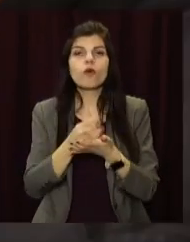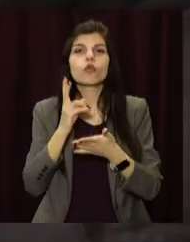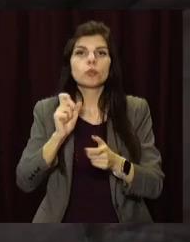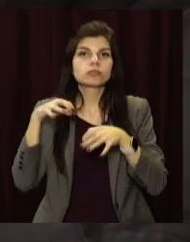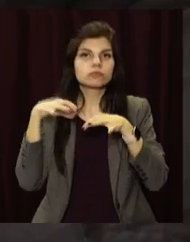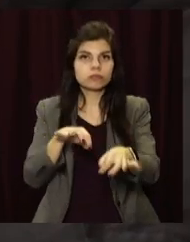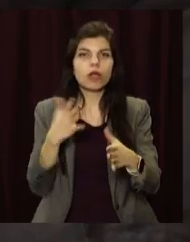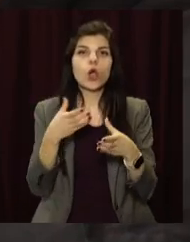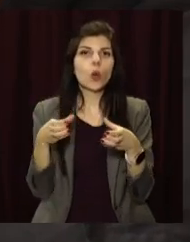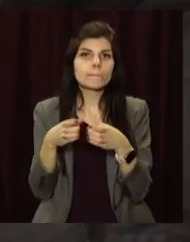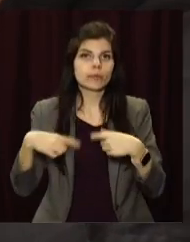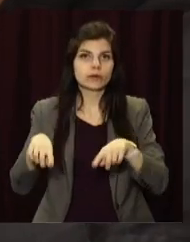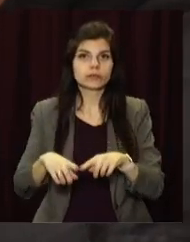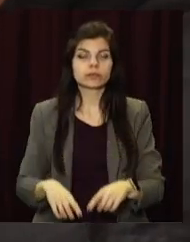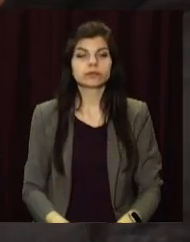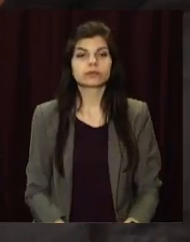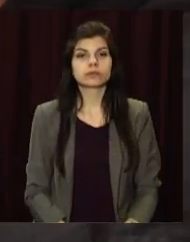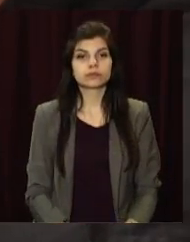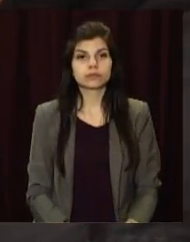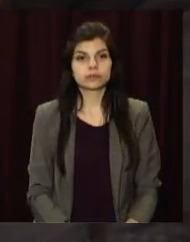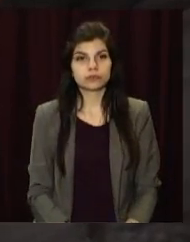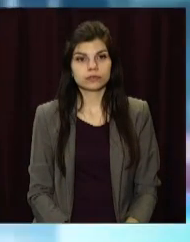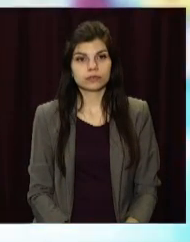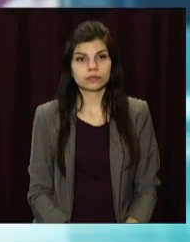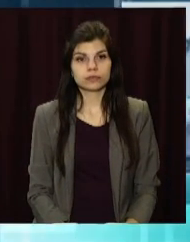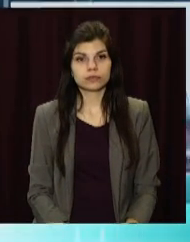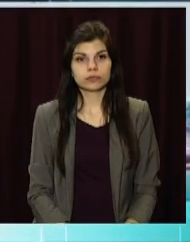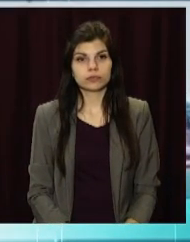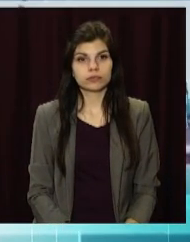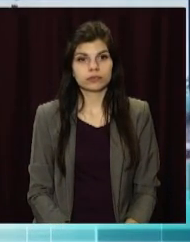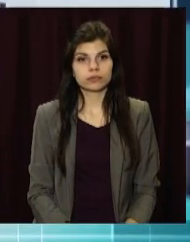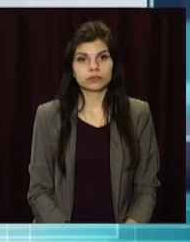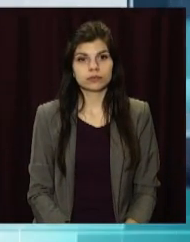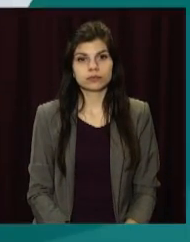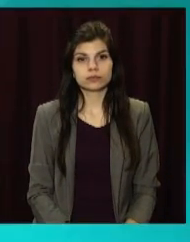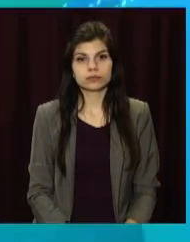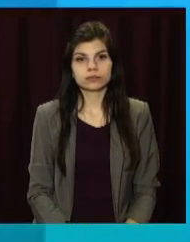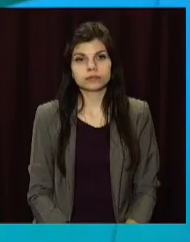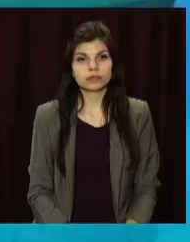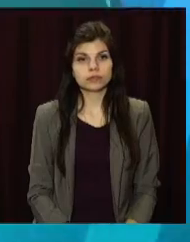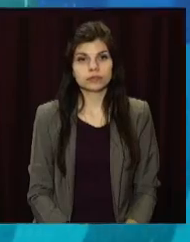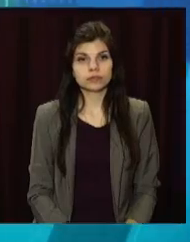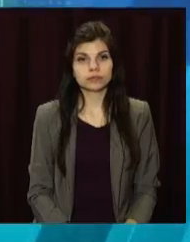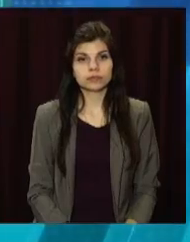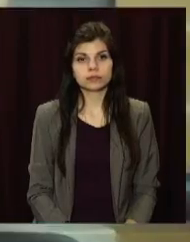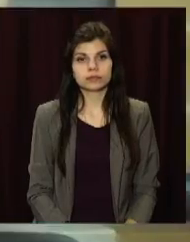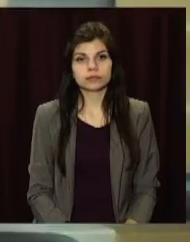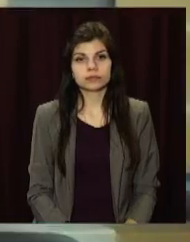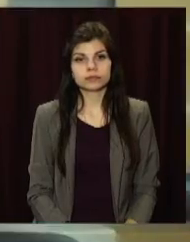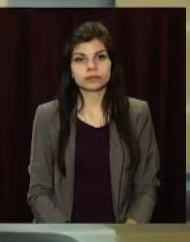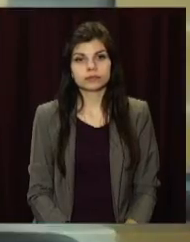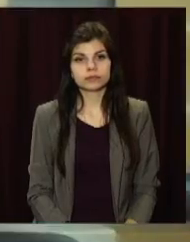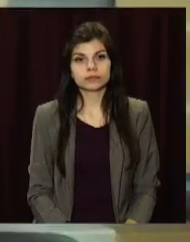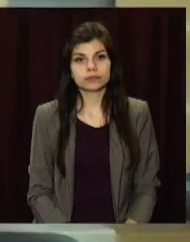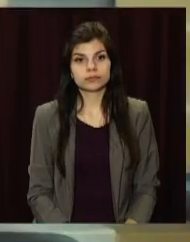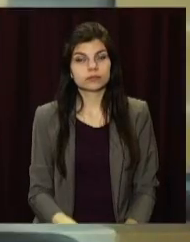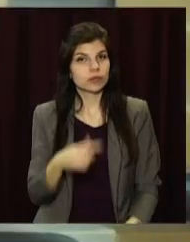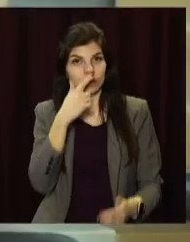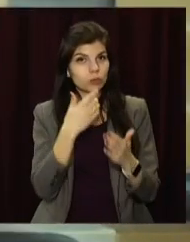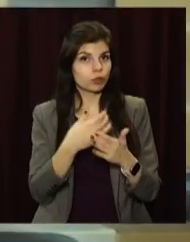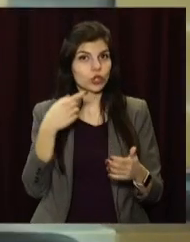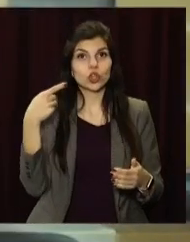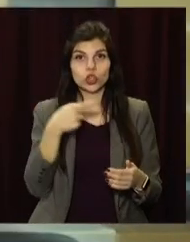автобуси з'явилися, 14-й гарно курсує. На лівий, на Черемушки, із лівого берега, на ДМК, все гарно. На